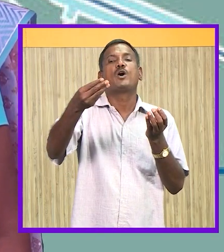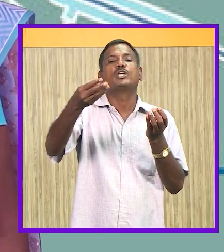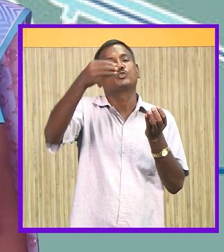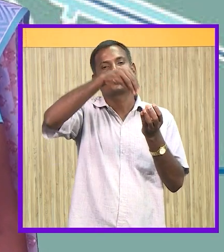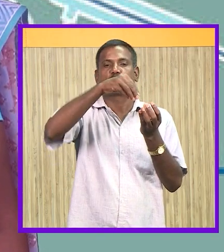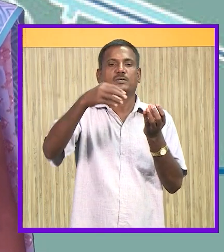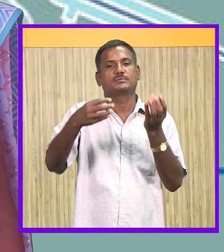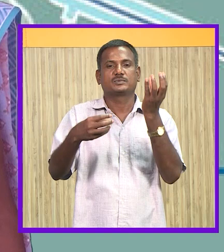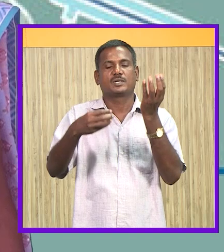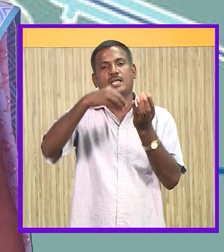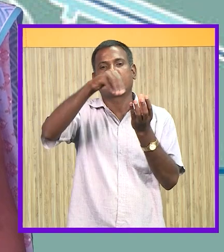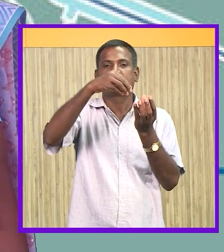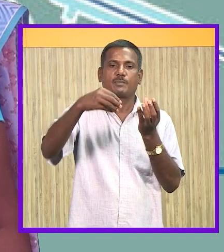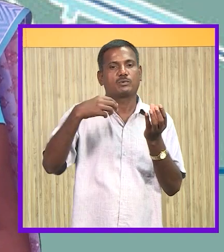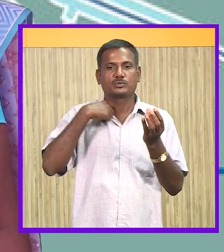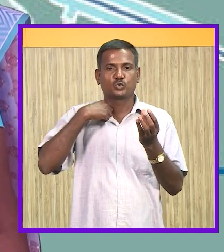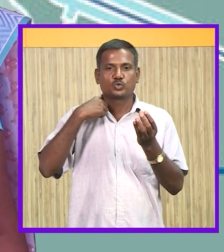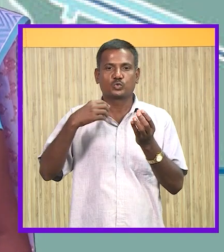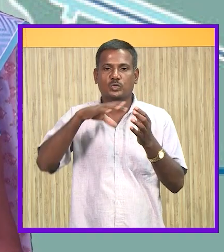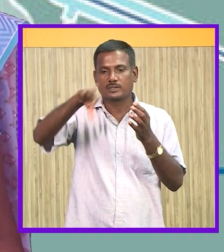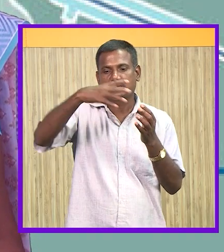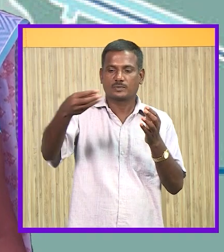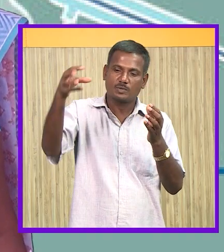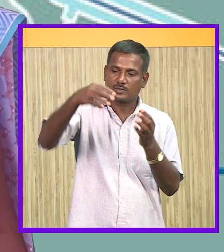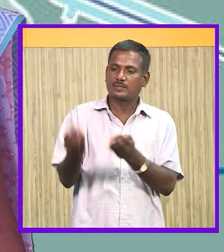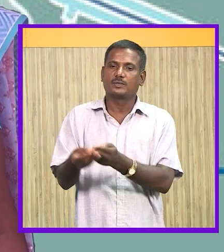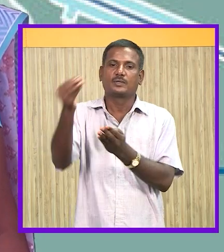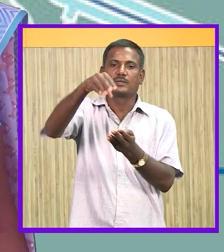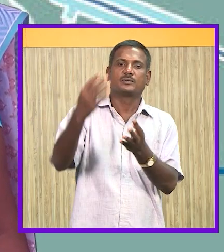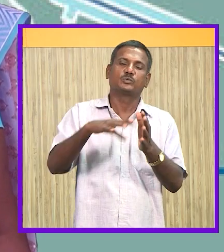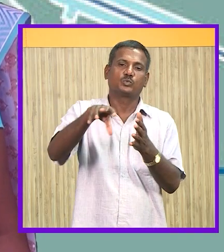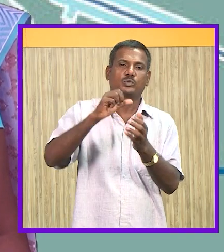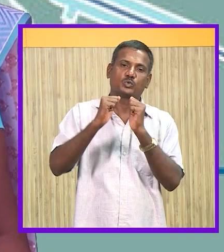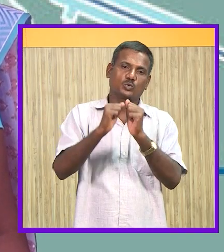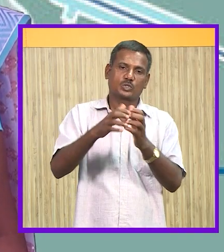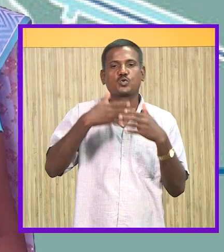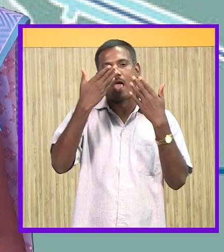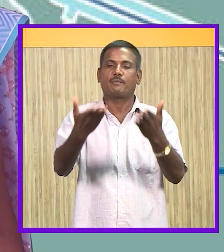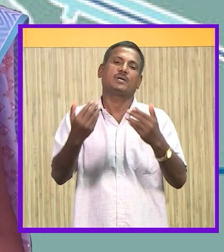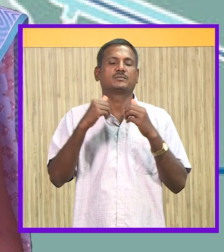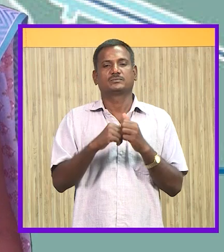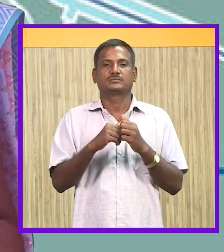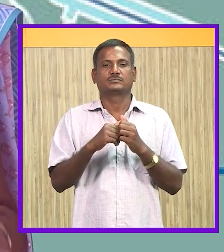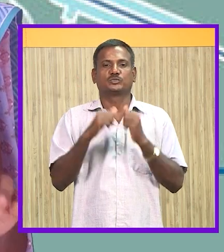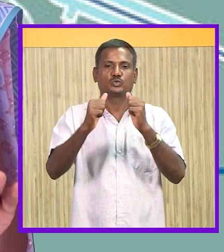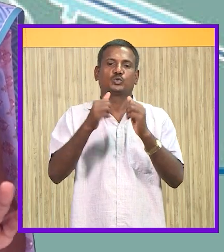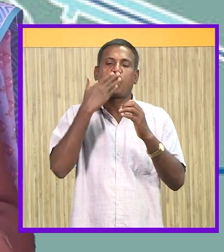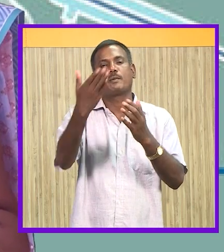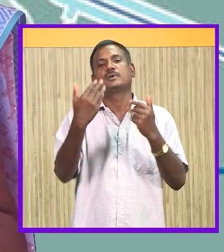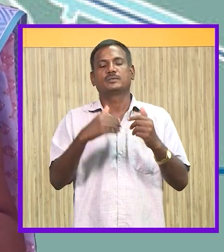என்ன செய்வோம்? கொஞ்சம் டிட்டர்ஜென்ட் பவுடர் போட்டு ஊற வைப்போம் இல்லையா. அப்போ துவைக்கிறது ரொம்ப எளிதாக இருக்குங்கிறதுக்காக